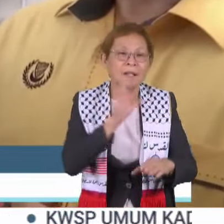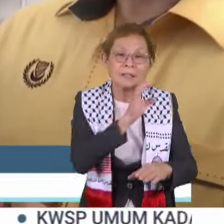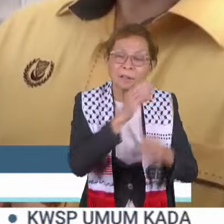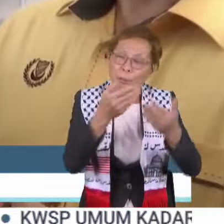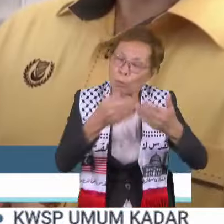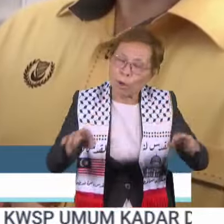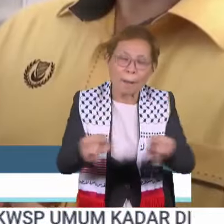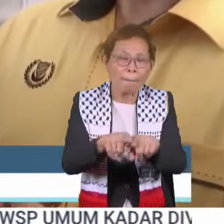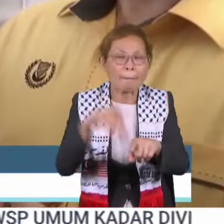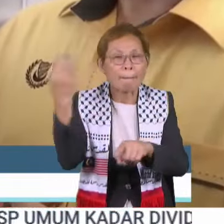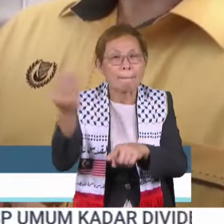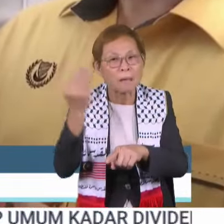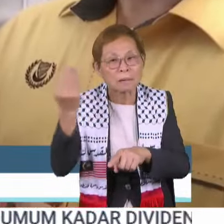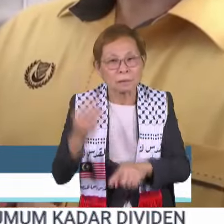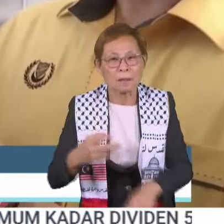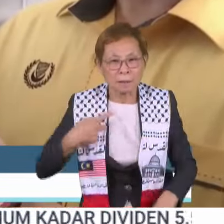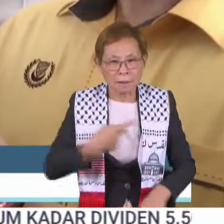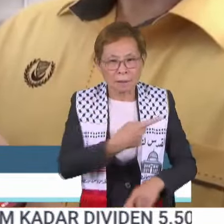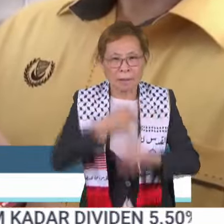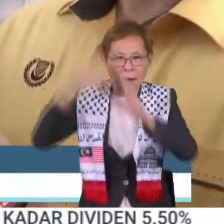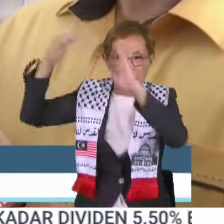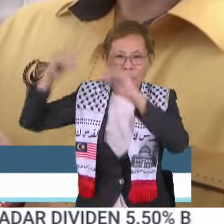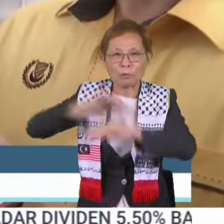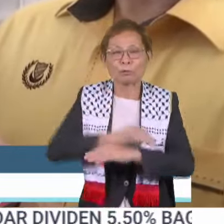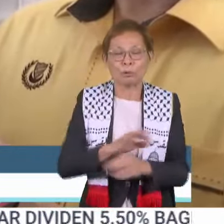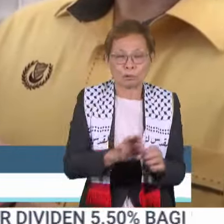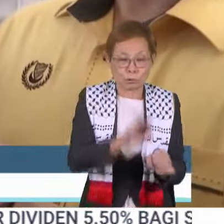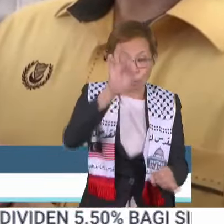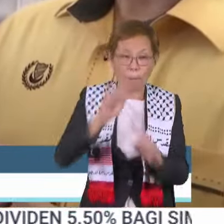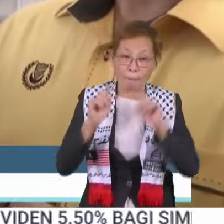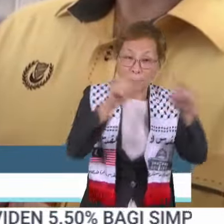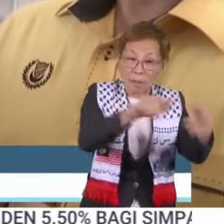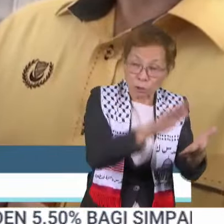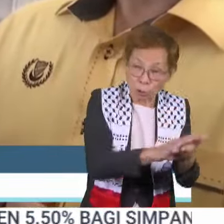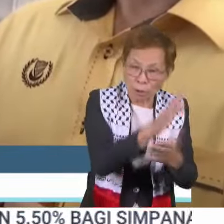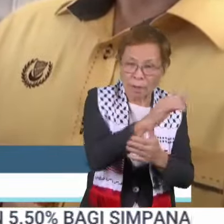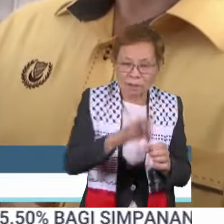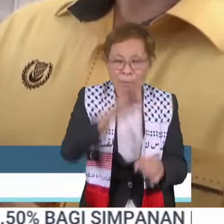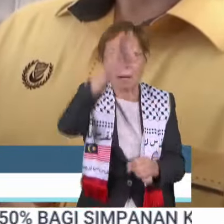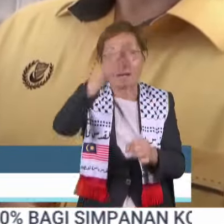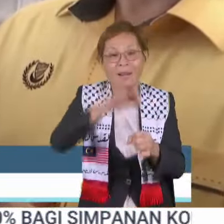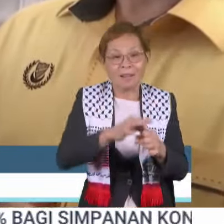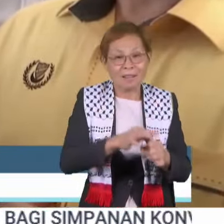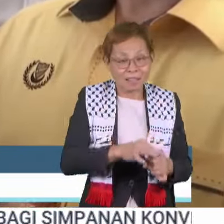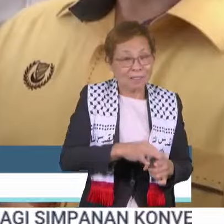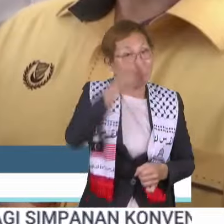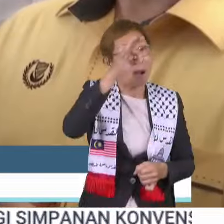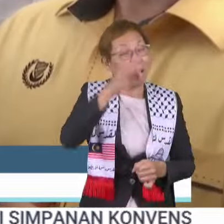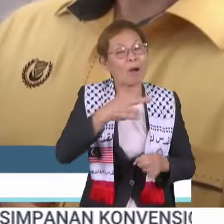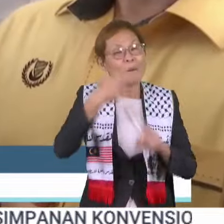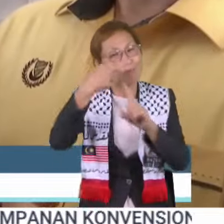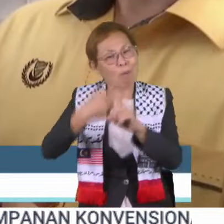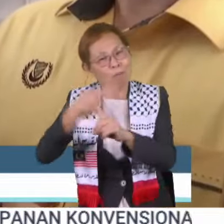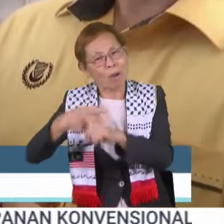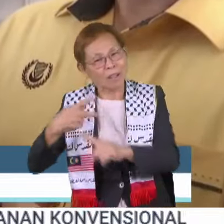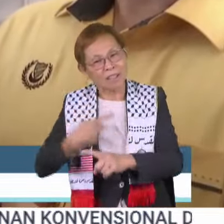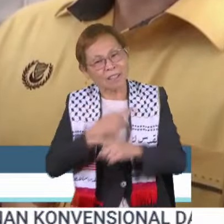seperti biasa jadi kita harap semangat membuka sekolah ini diikuti dengan semangat Ramadan ini sama-sama kita